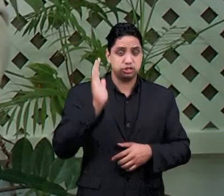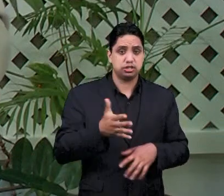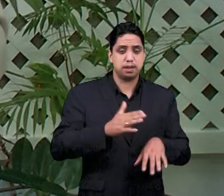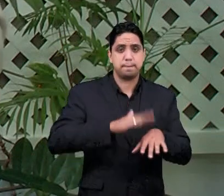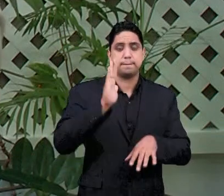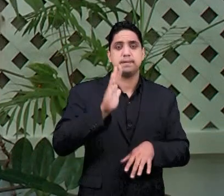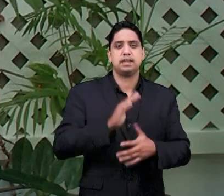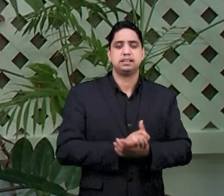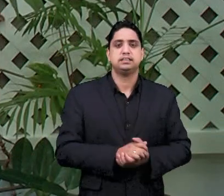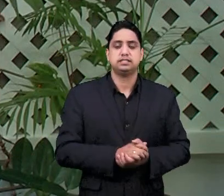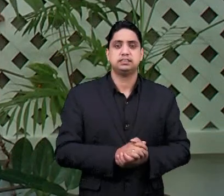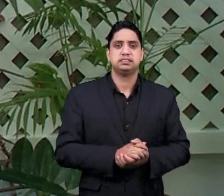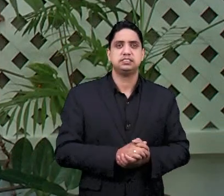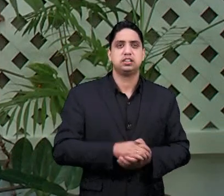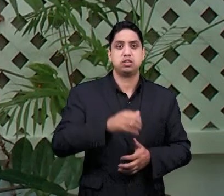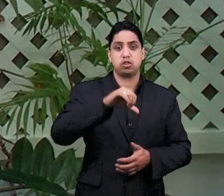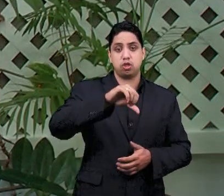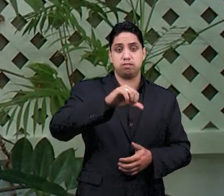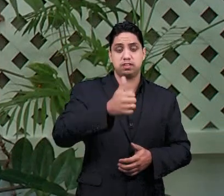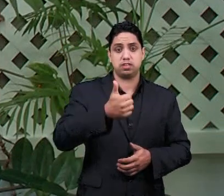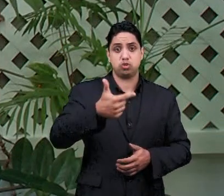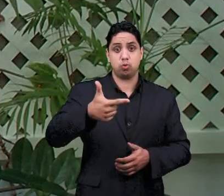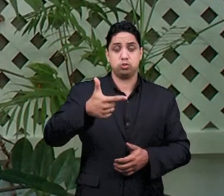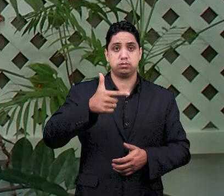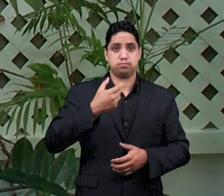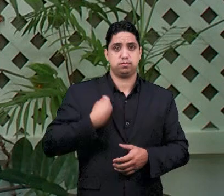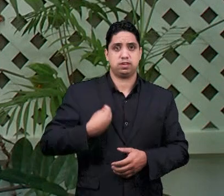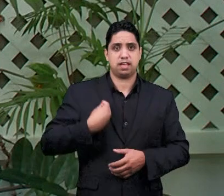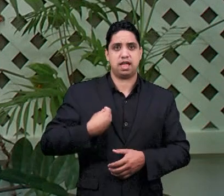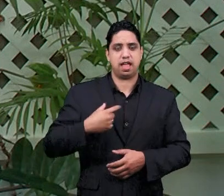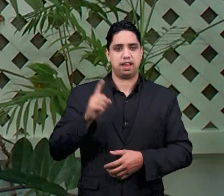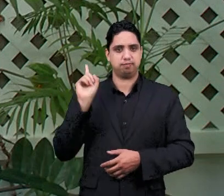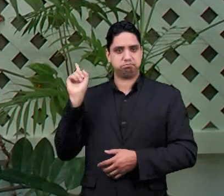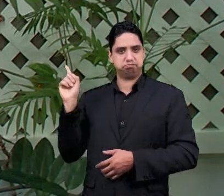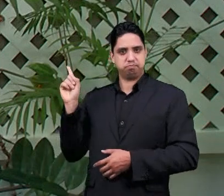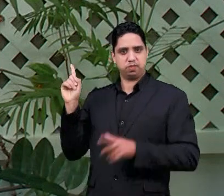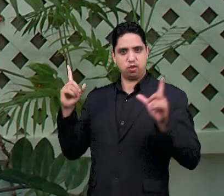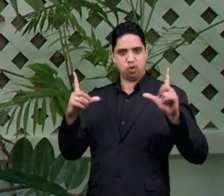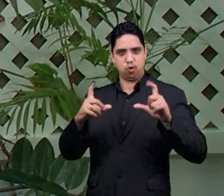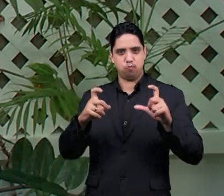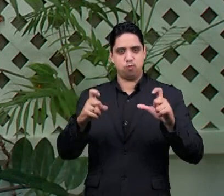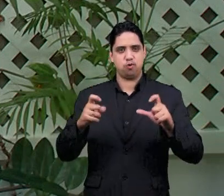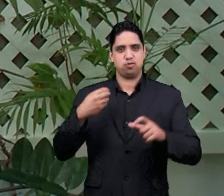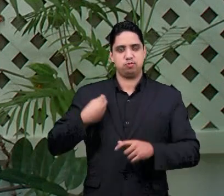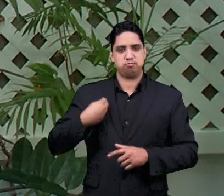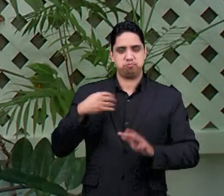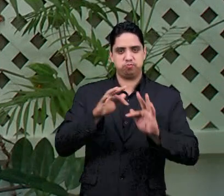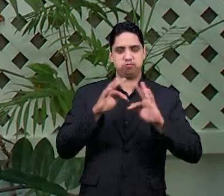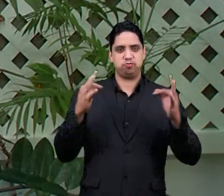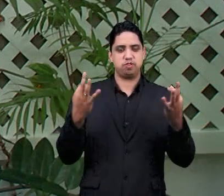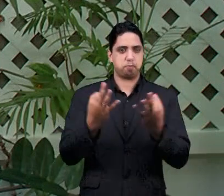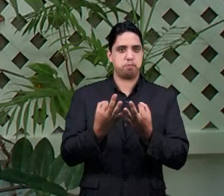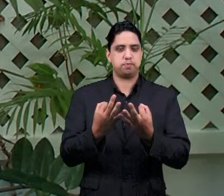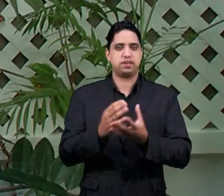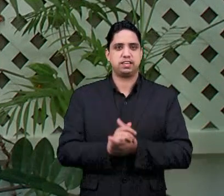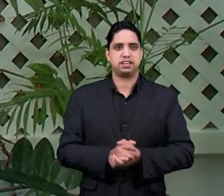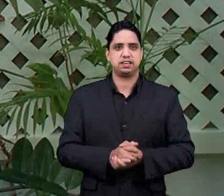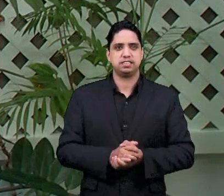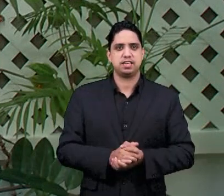on a déjà dépassé cela. 912 participations. Voici les photographies des familles qui